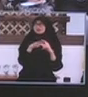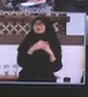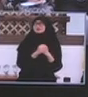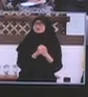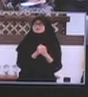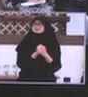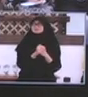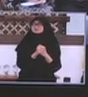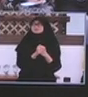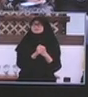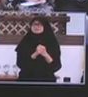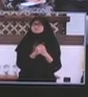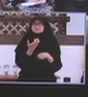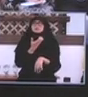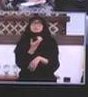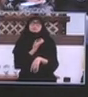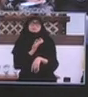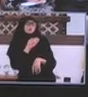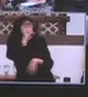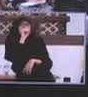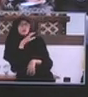Ya, oke. Okay. Yang mau disampaikan apa persoalannya?